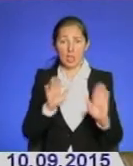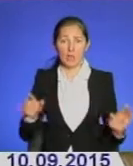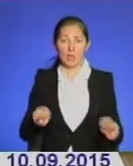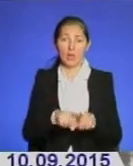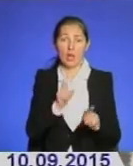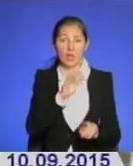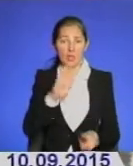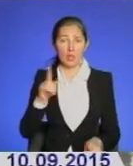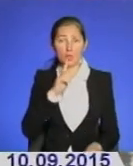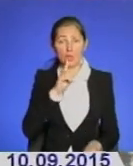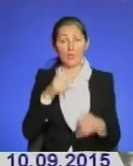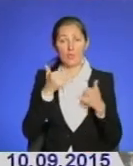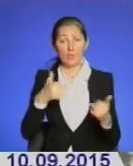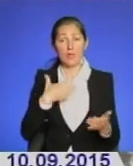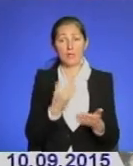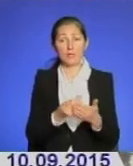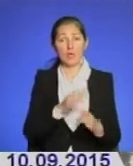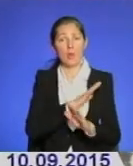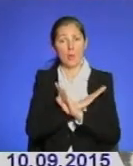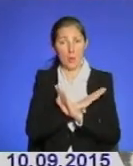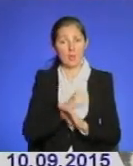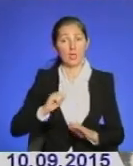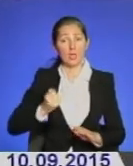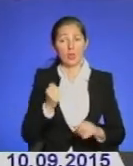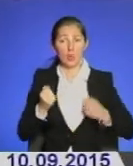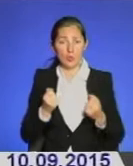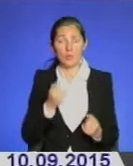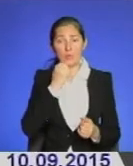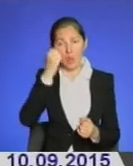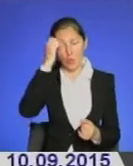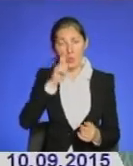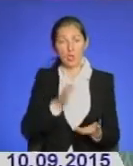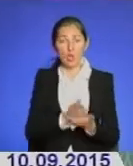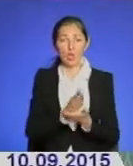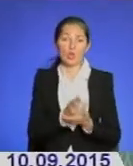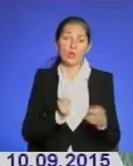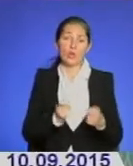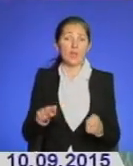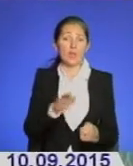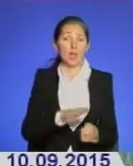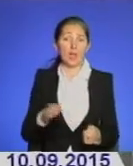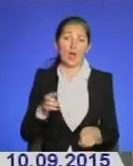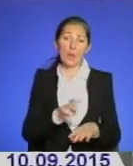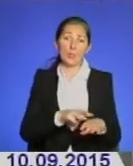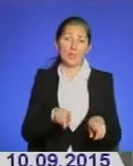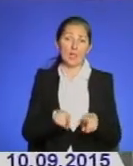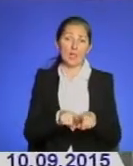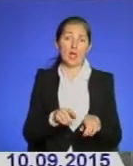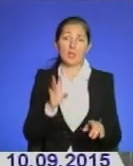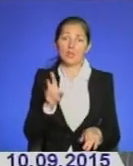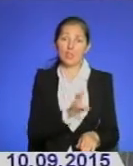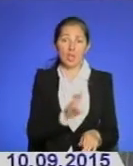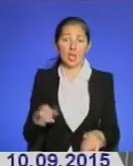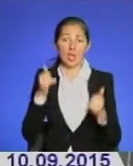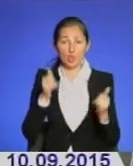побратимів. Дякували за службу нацгвардійцям керівники краю, правоохоронці та священнослужителі. Сьогодні на вас